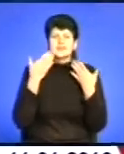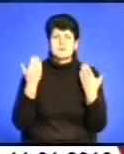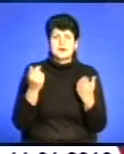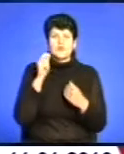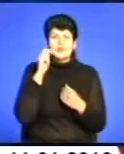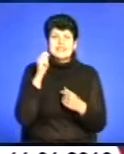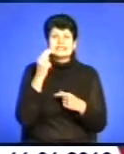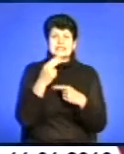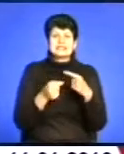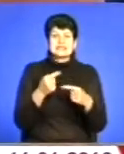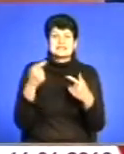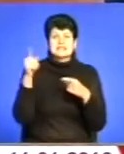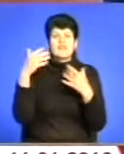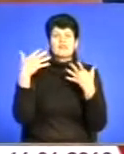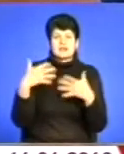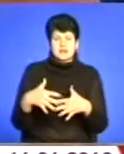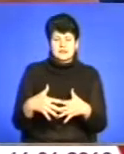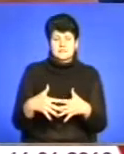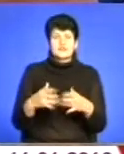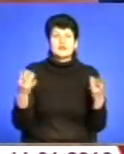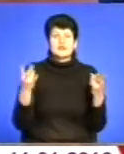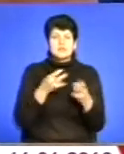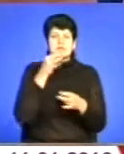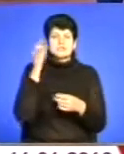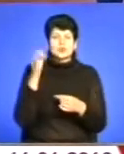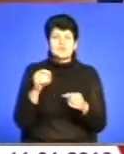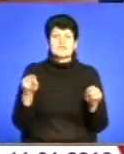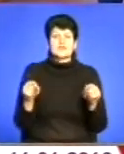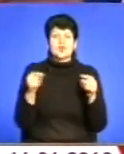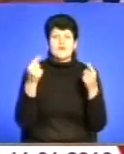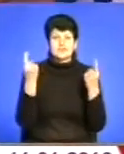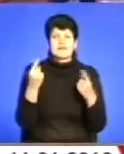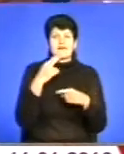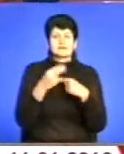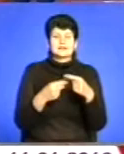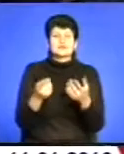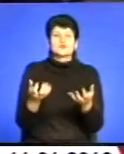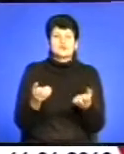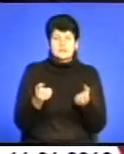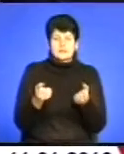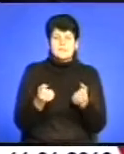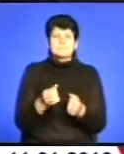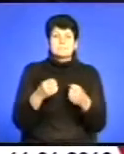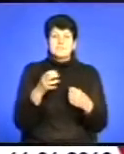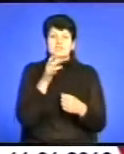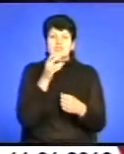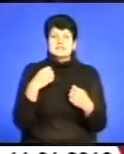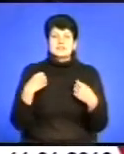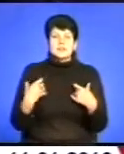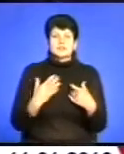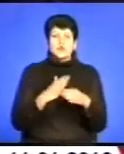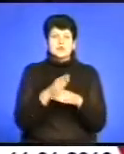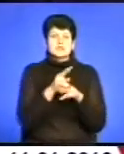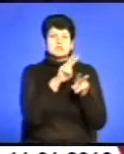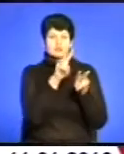українські традиції вже втратились там. А необхідний досвід для відновлення традицій підростаюче покоління одержало. Адже під час свят гості не лише